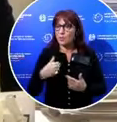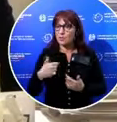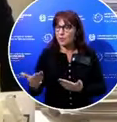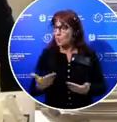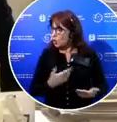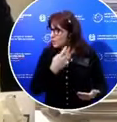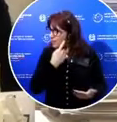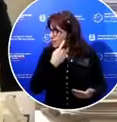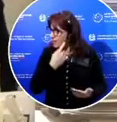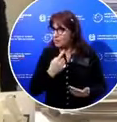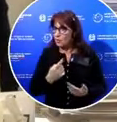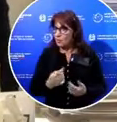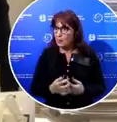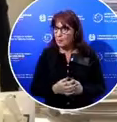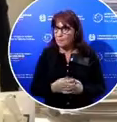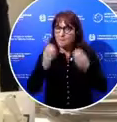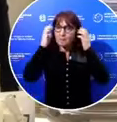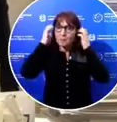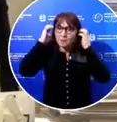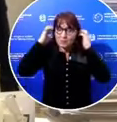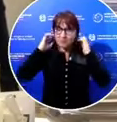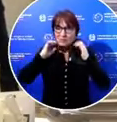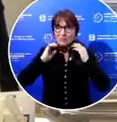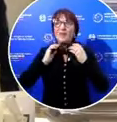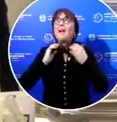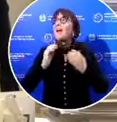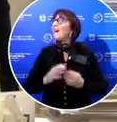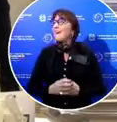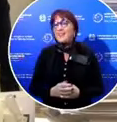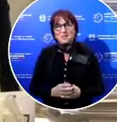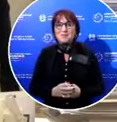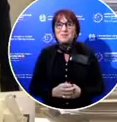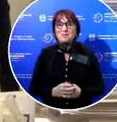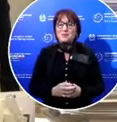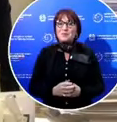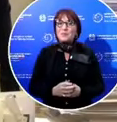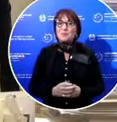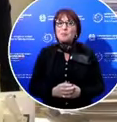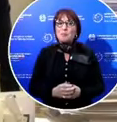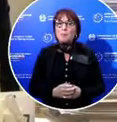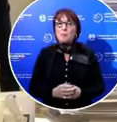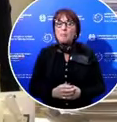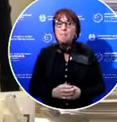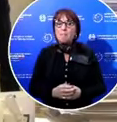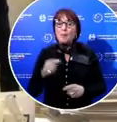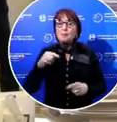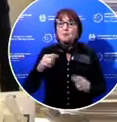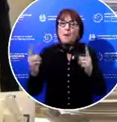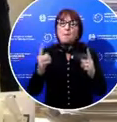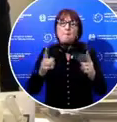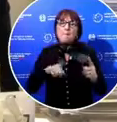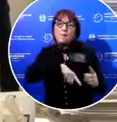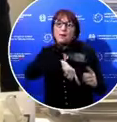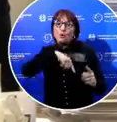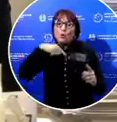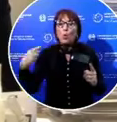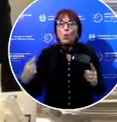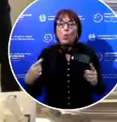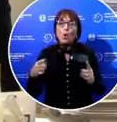voluto organizzare la conferenza di oggi, ridando impulso dopo un lungo periodo, una